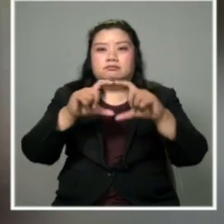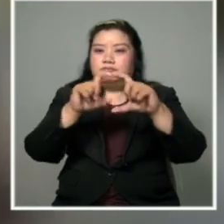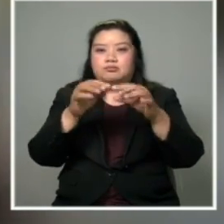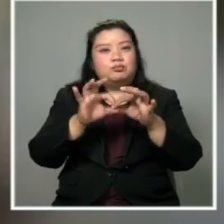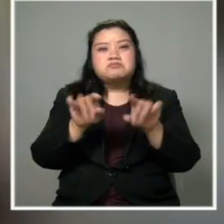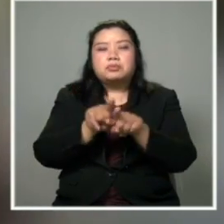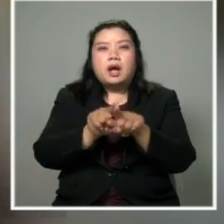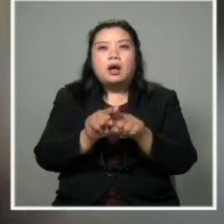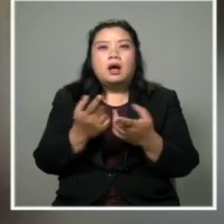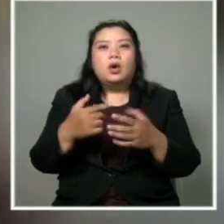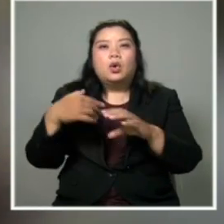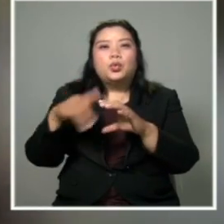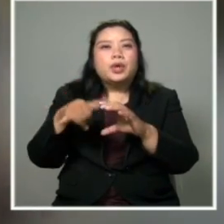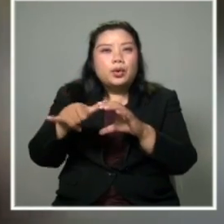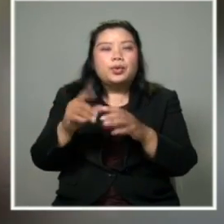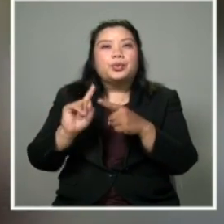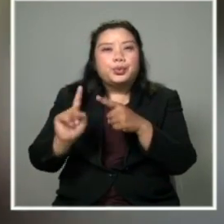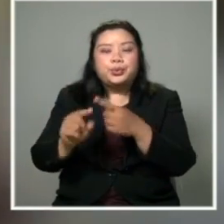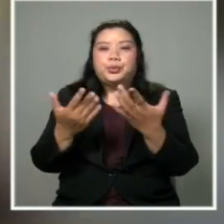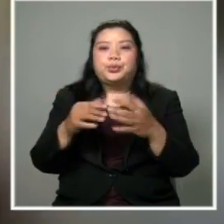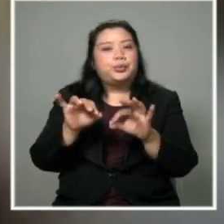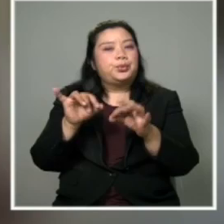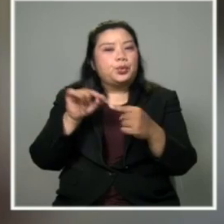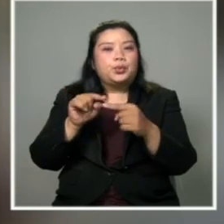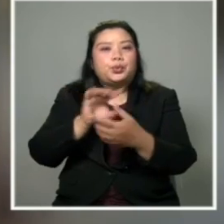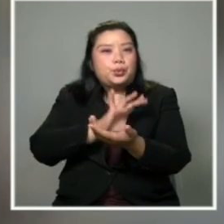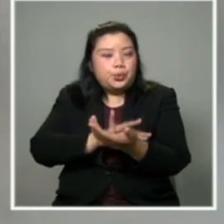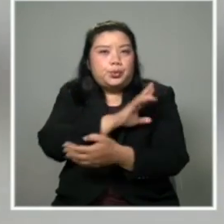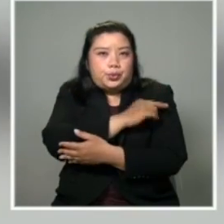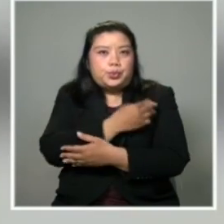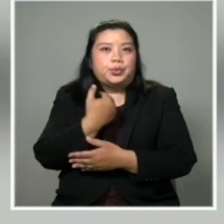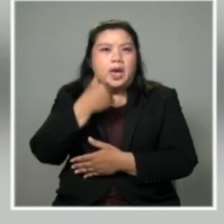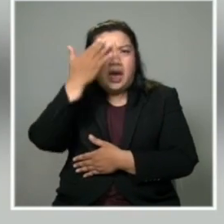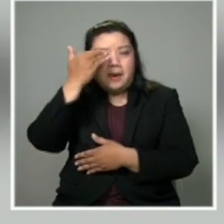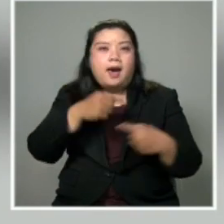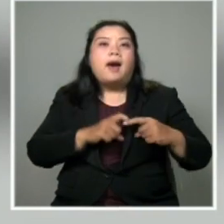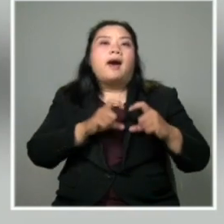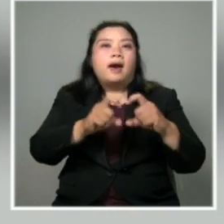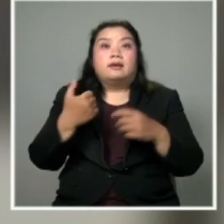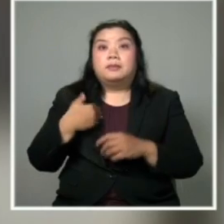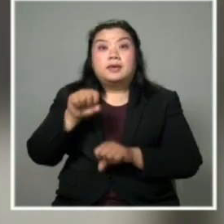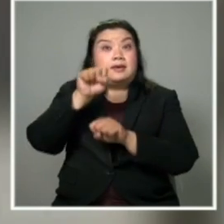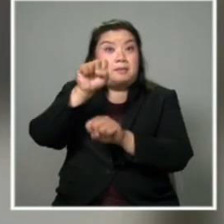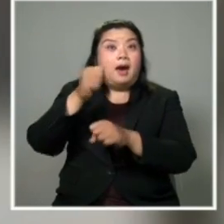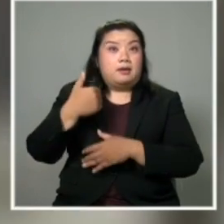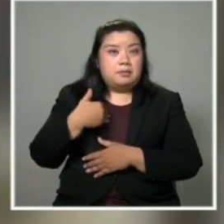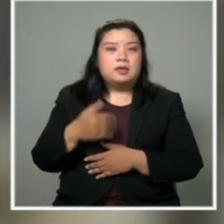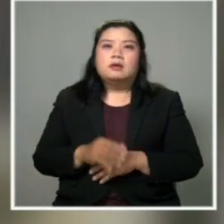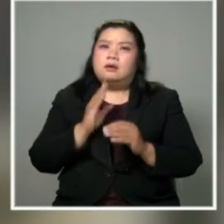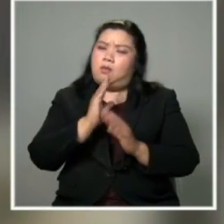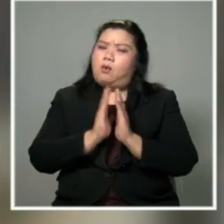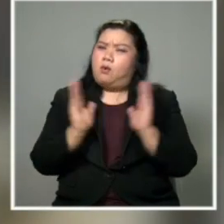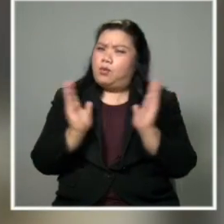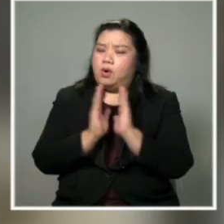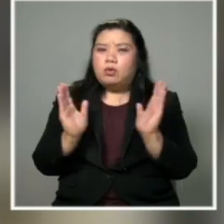จให้กับบุคลากรทางการแพทย์ของไทยคุณหมอคุณพยาบาลบุคลากรทุกท่านนะครับน้องๆเนี่ยชูป้ายพร้อมกับข้อความขอบคุณ